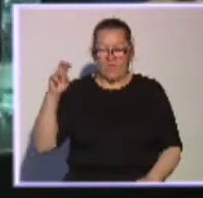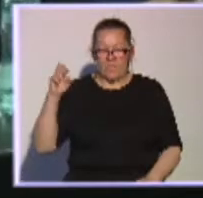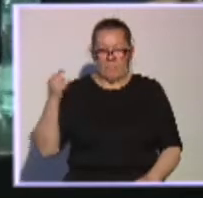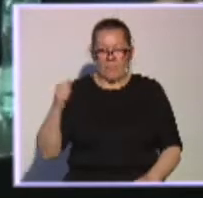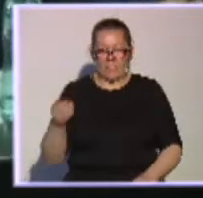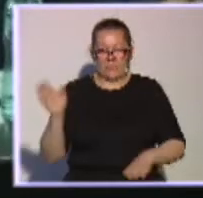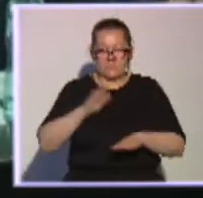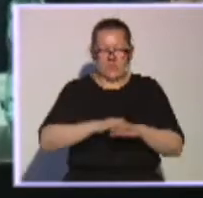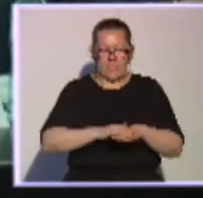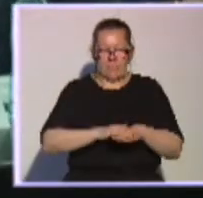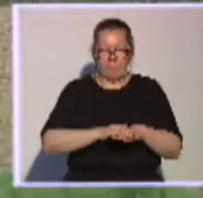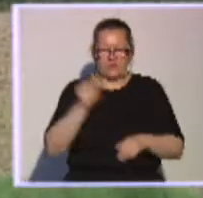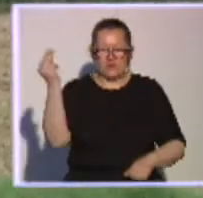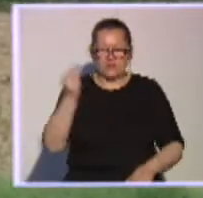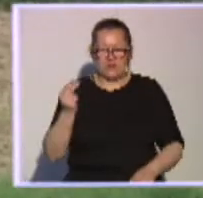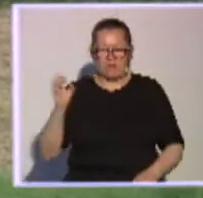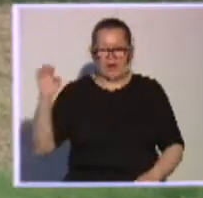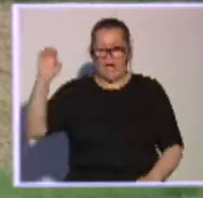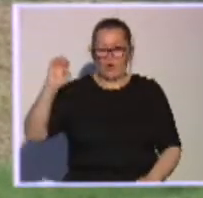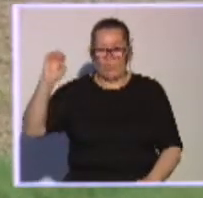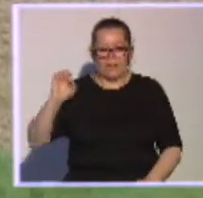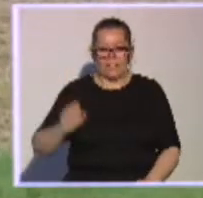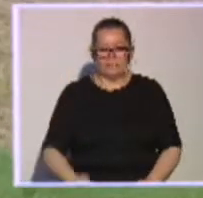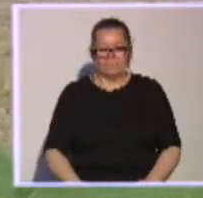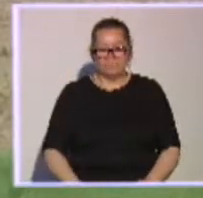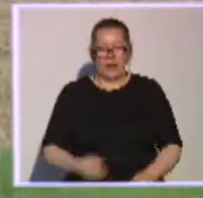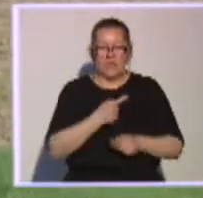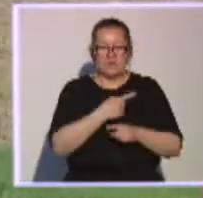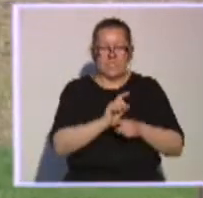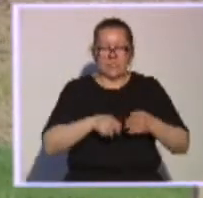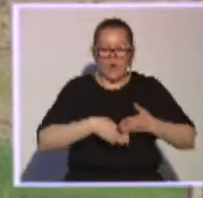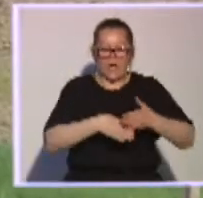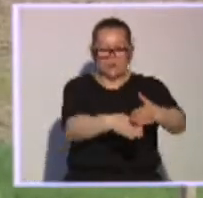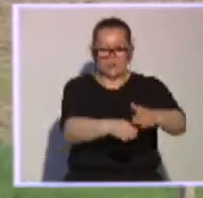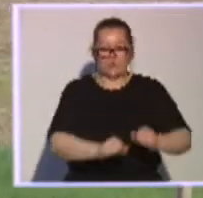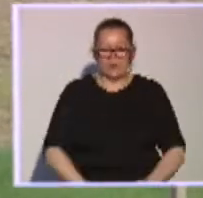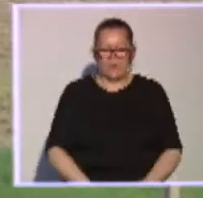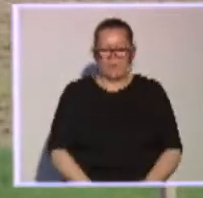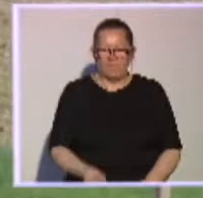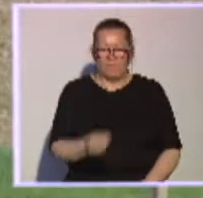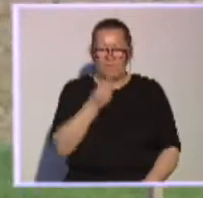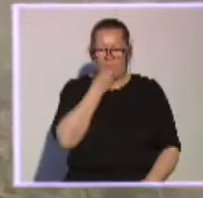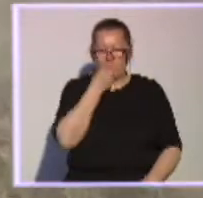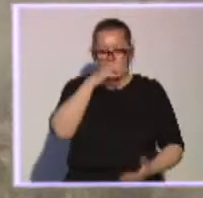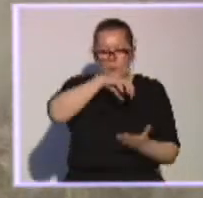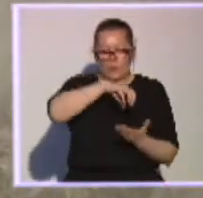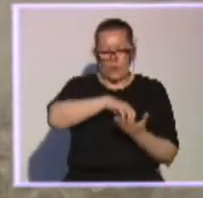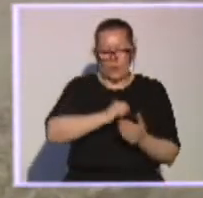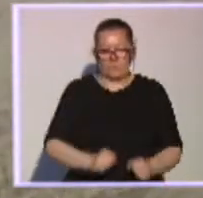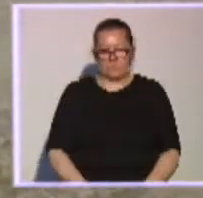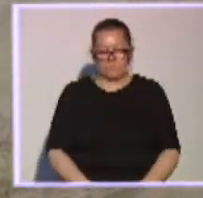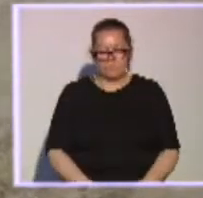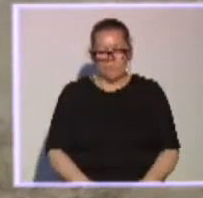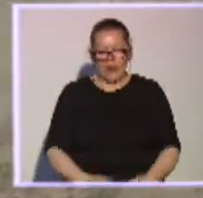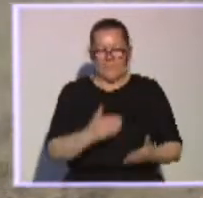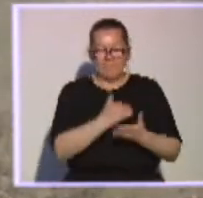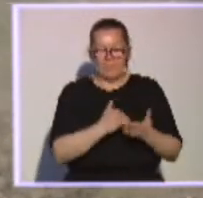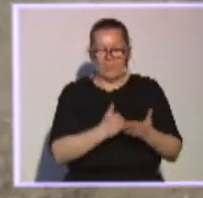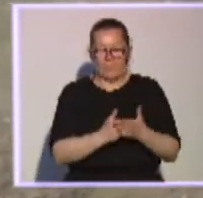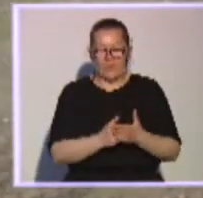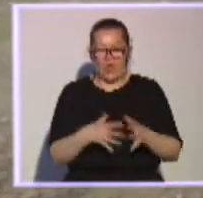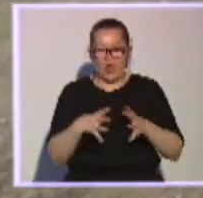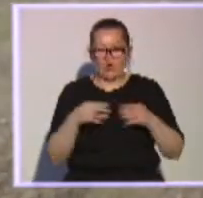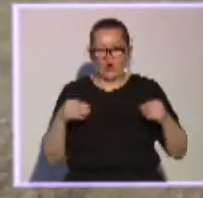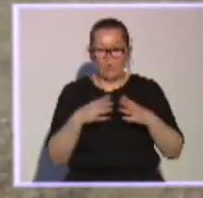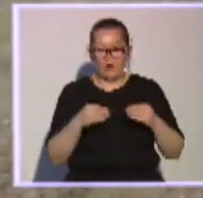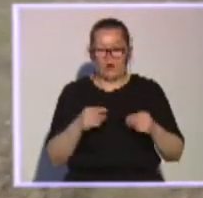schemele de calitate europeană și națională. Statul încurajează astfel consumul de produse locale prin programul România cu bun gust